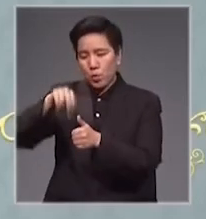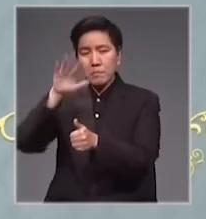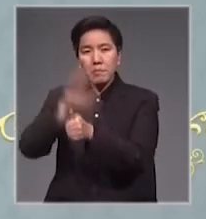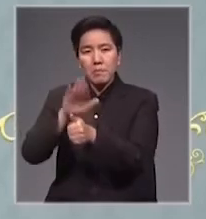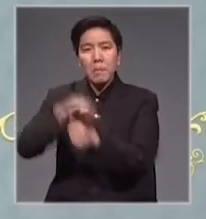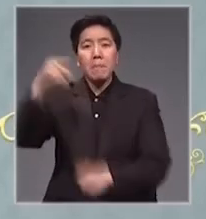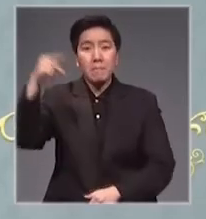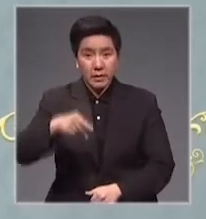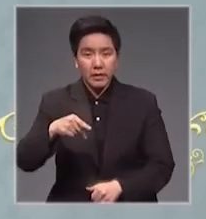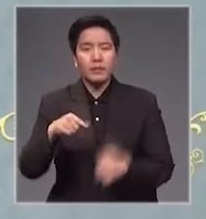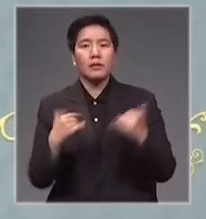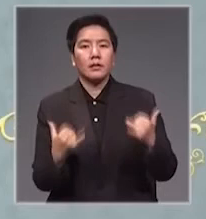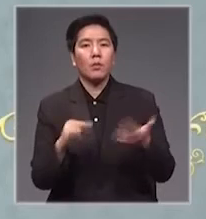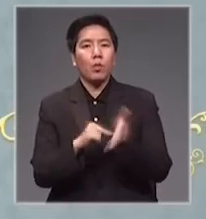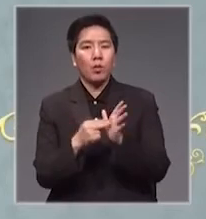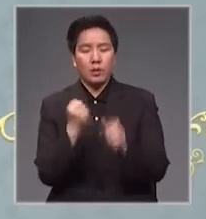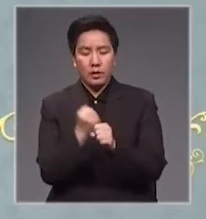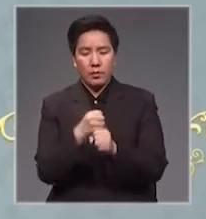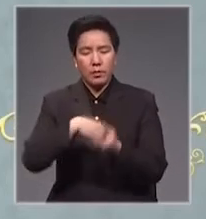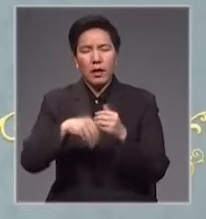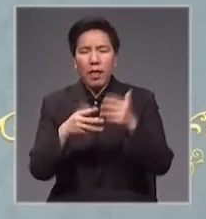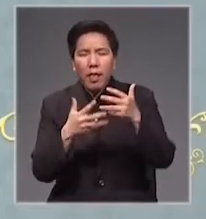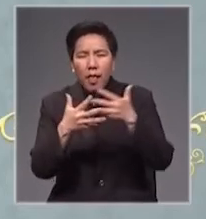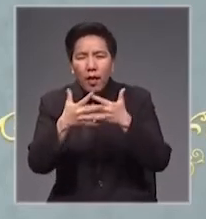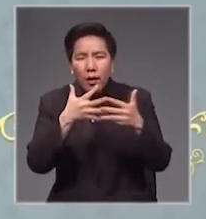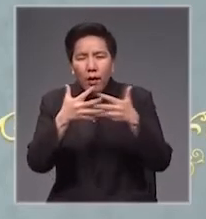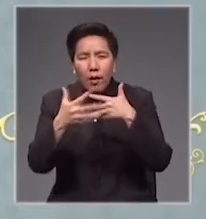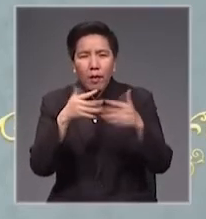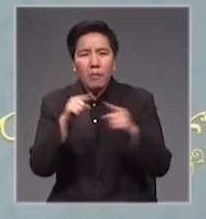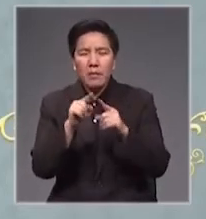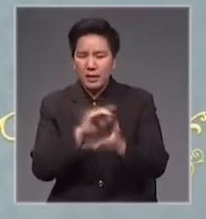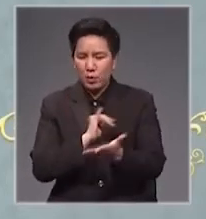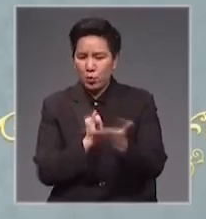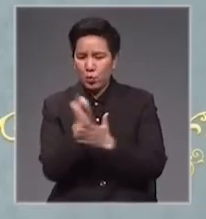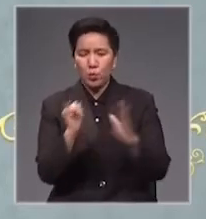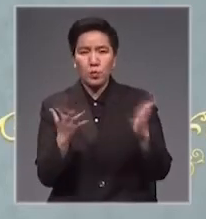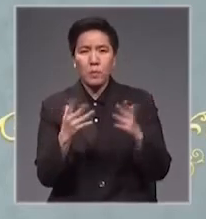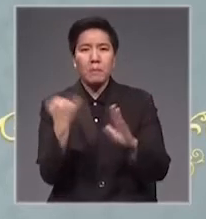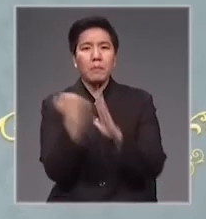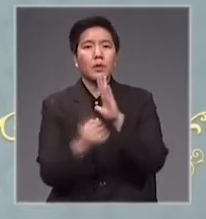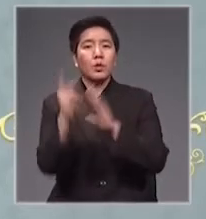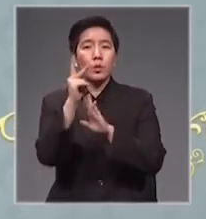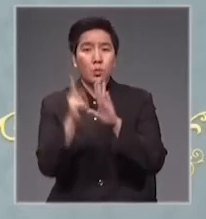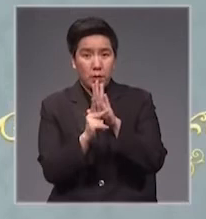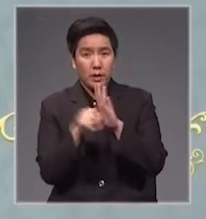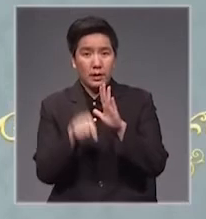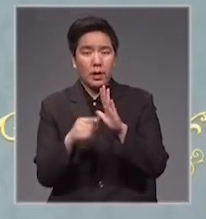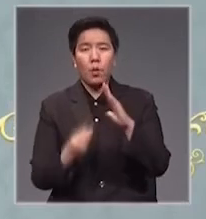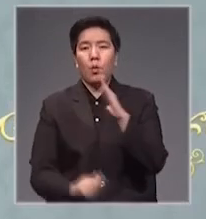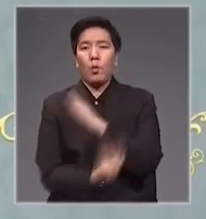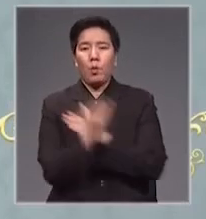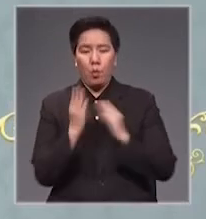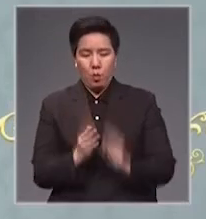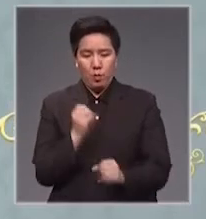กว่านั้นก็คือการประกอบกิจการสีเทาหรือการทำธุรกิจที่ไม่ถูกต้องผิดกฎหมายซึ่งก็เปิดโอกาสให้เจ้าหน้าที่บางนายบ